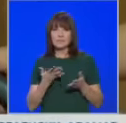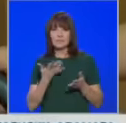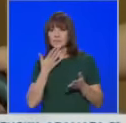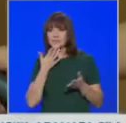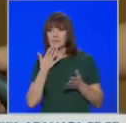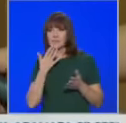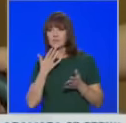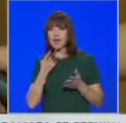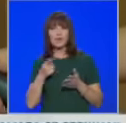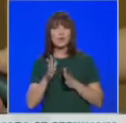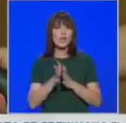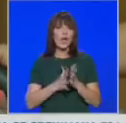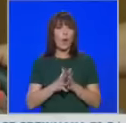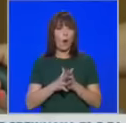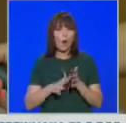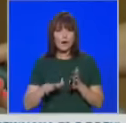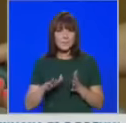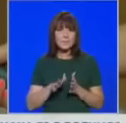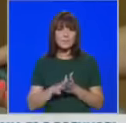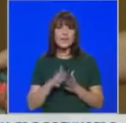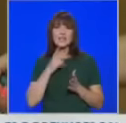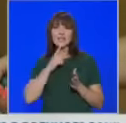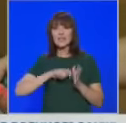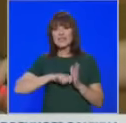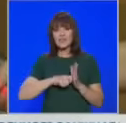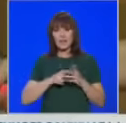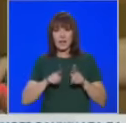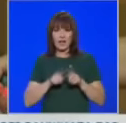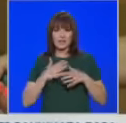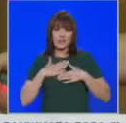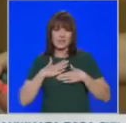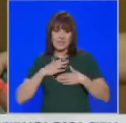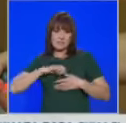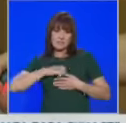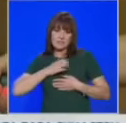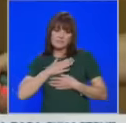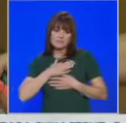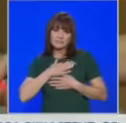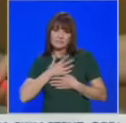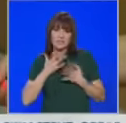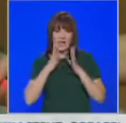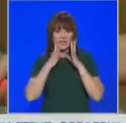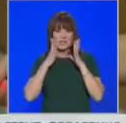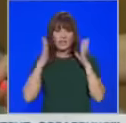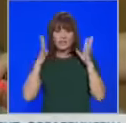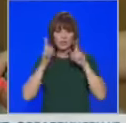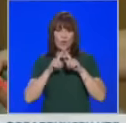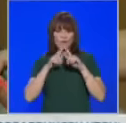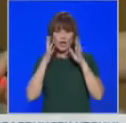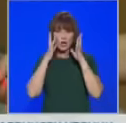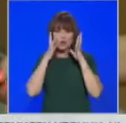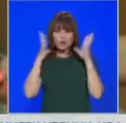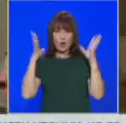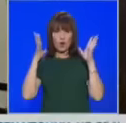с останалия свят и е затворен в себе си. Така че травмата и шока трудно могат да бъдат преодолени за